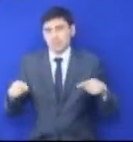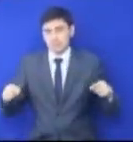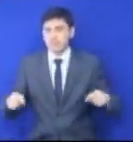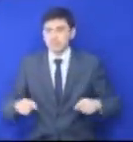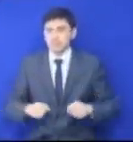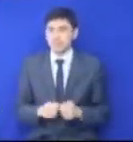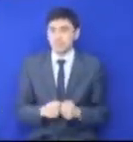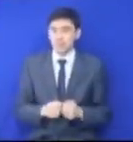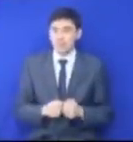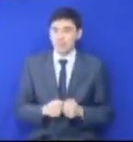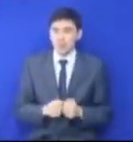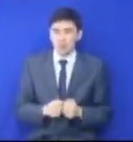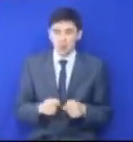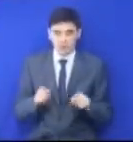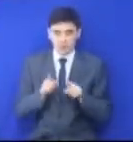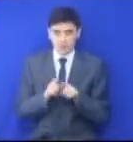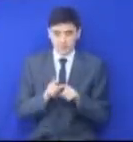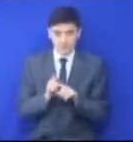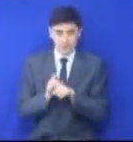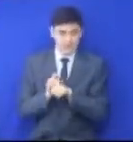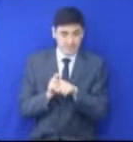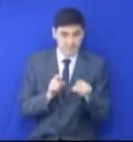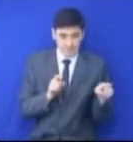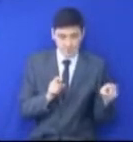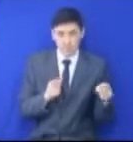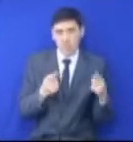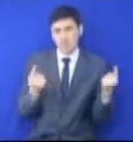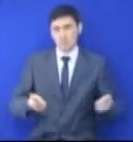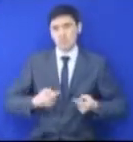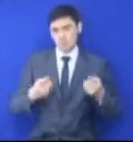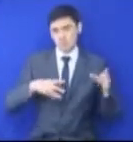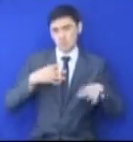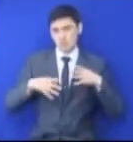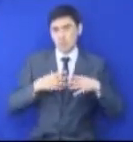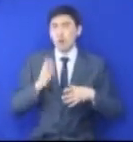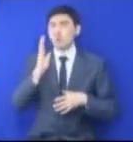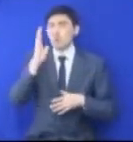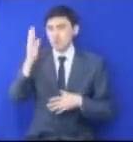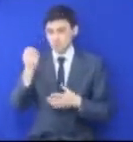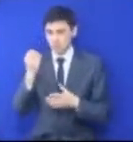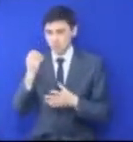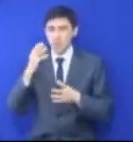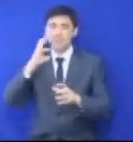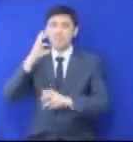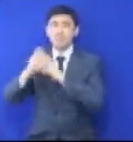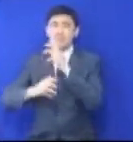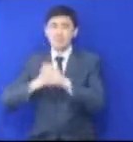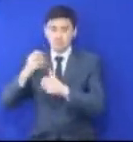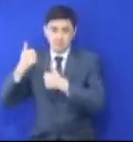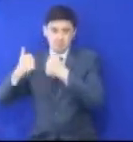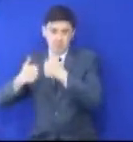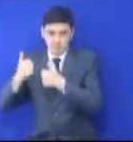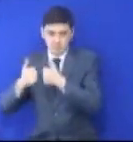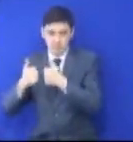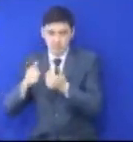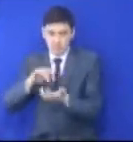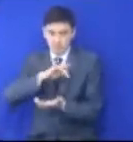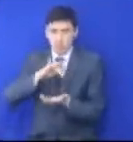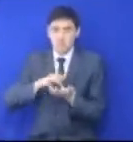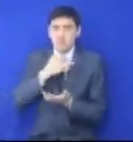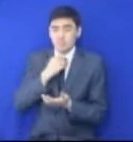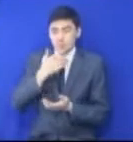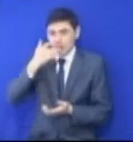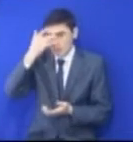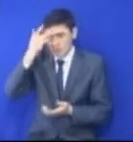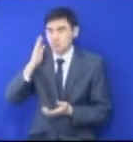как заверяет организатор, это лишь тренировка перед более масштабным турниром – международным чемпионатом, который планируется провести тоже в нашем городе этим